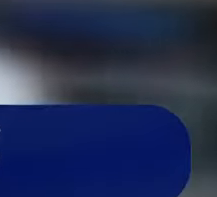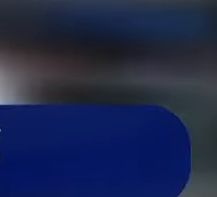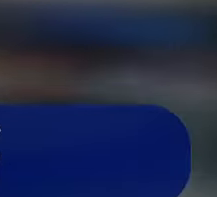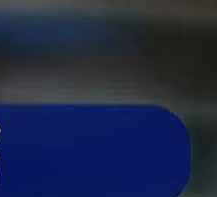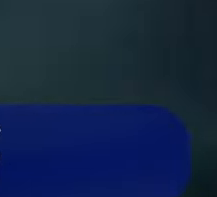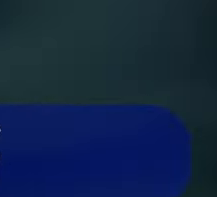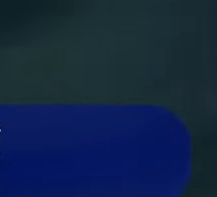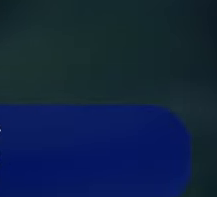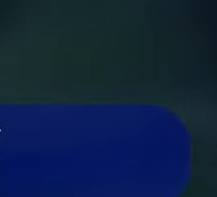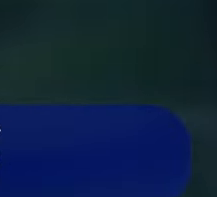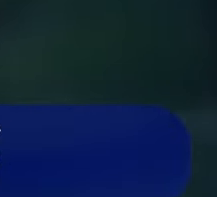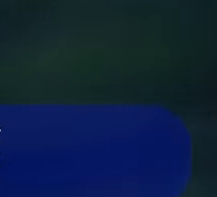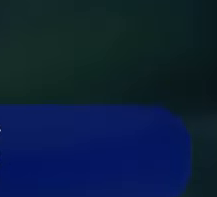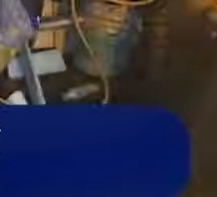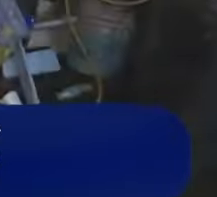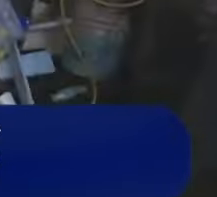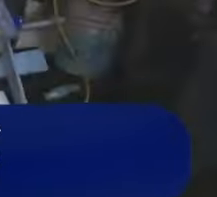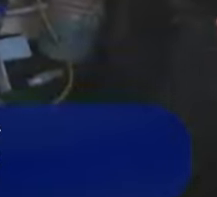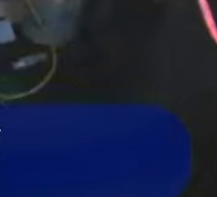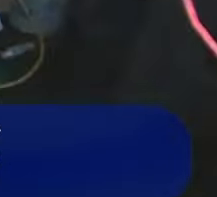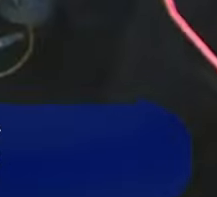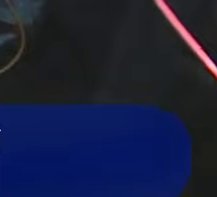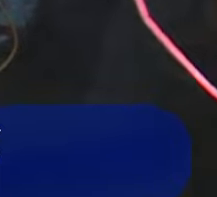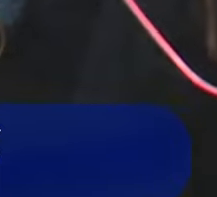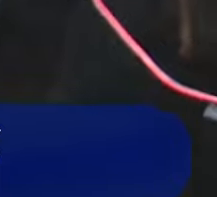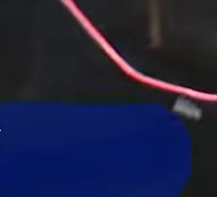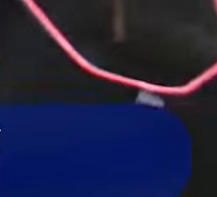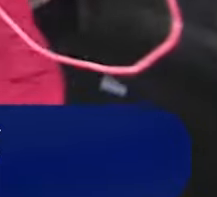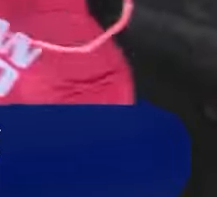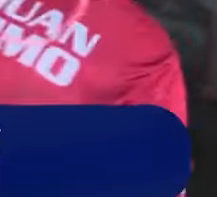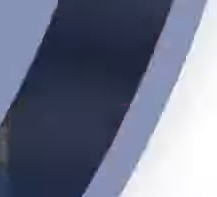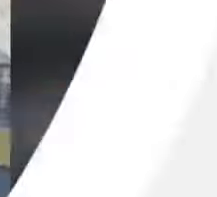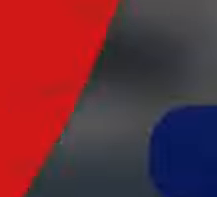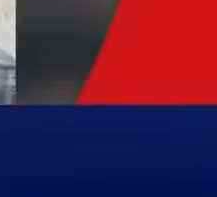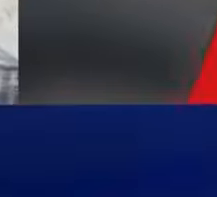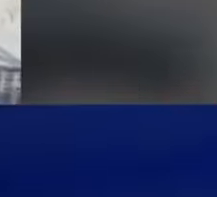Fire volunteer patay sa sunog sa San Juan City.